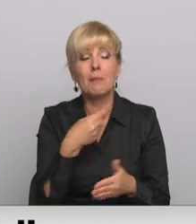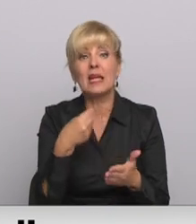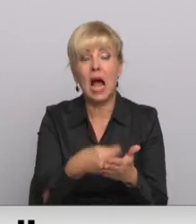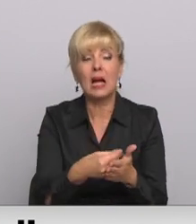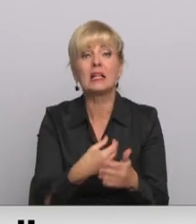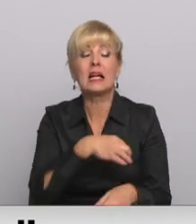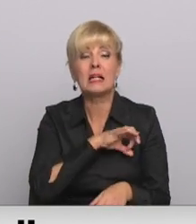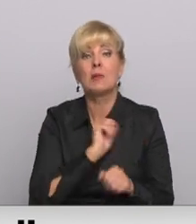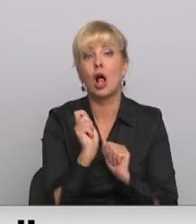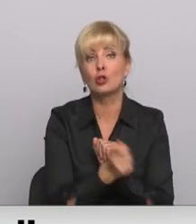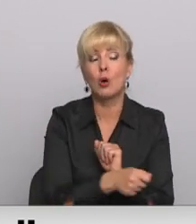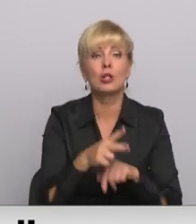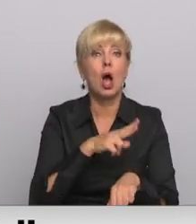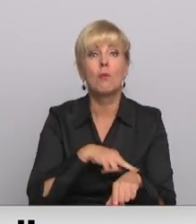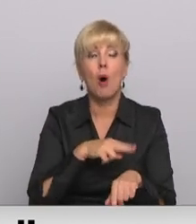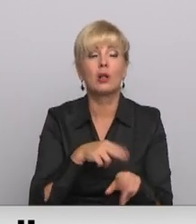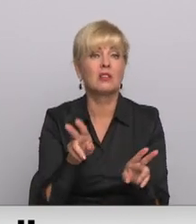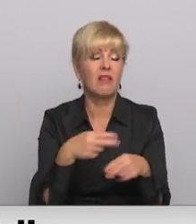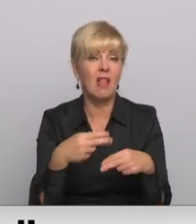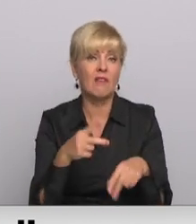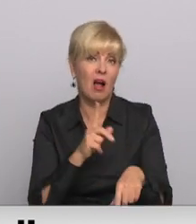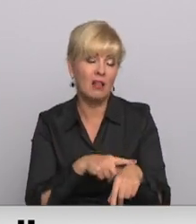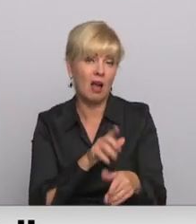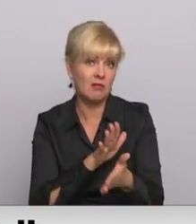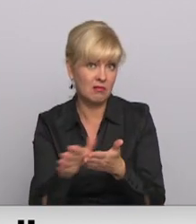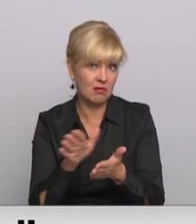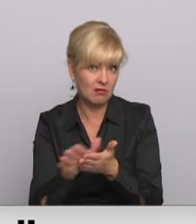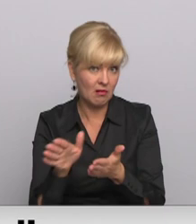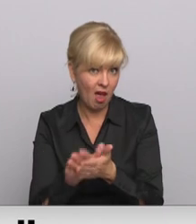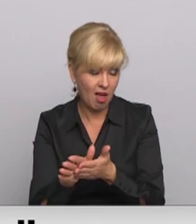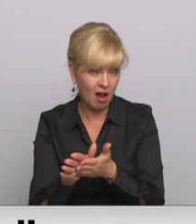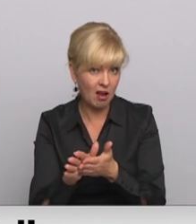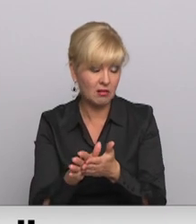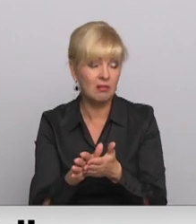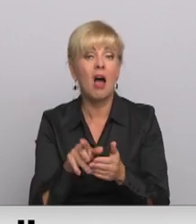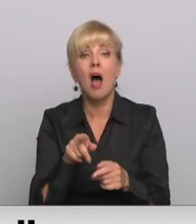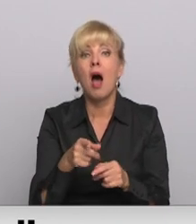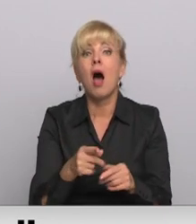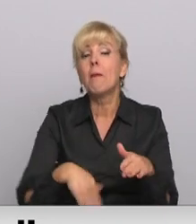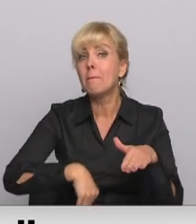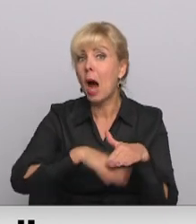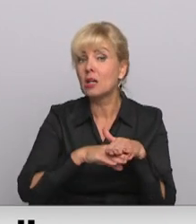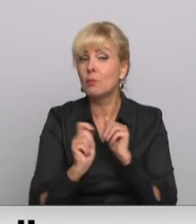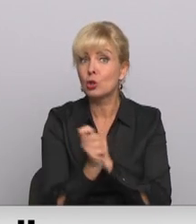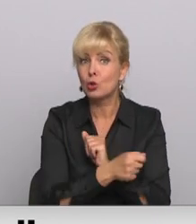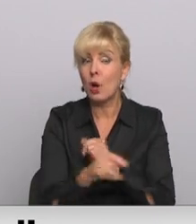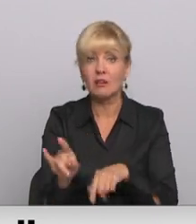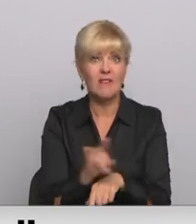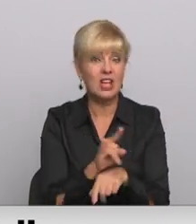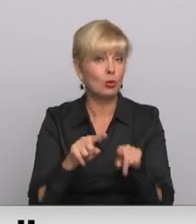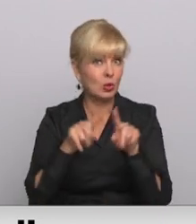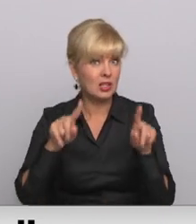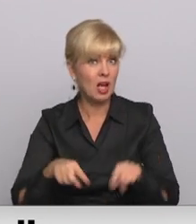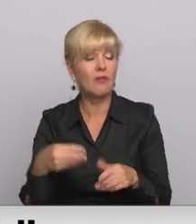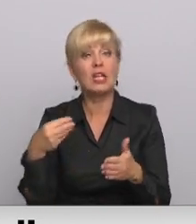tad būtība policija nav jātērē tāds milzīgs resurs. Maksimālais sods par viltota